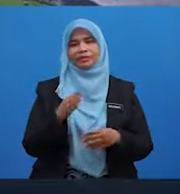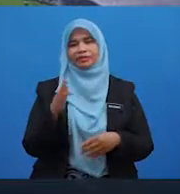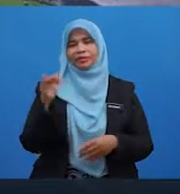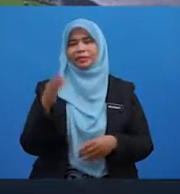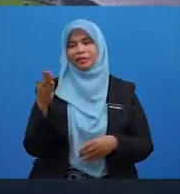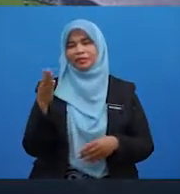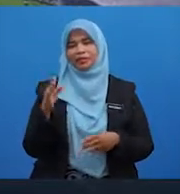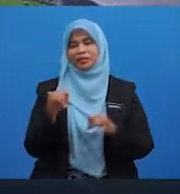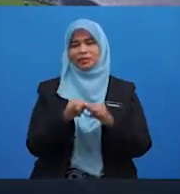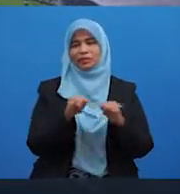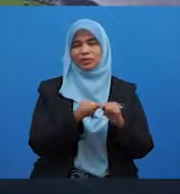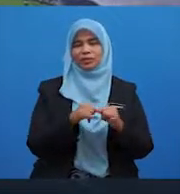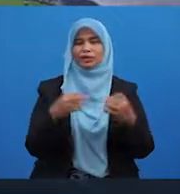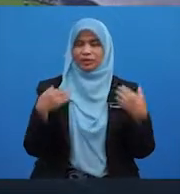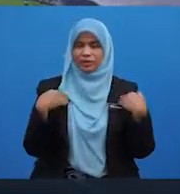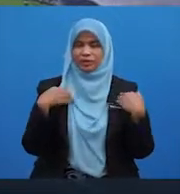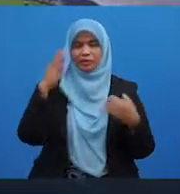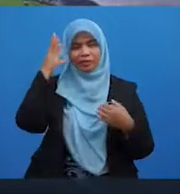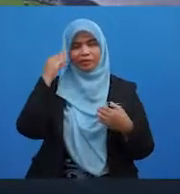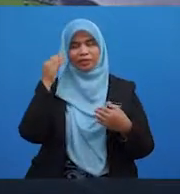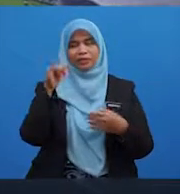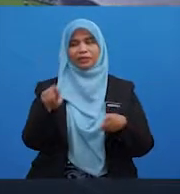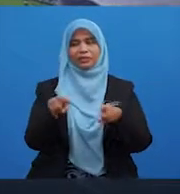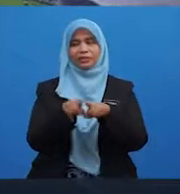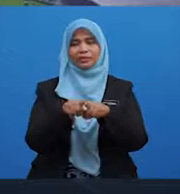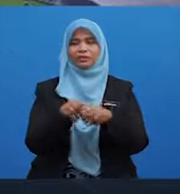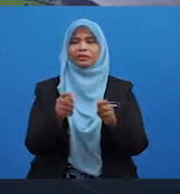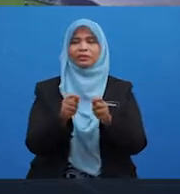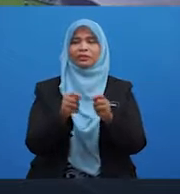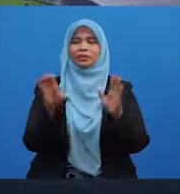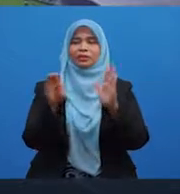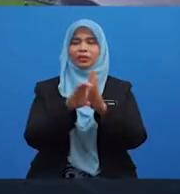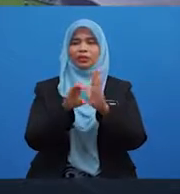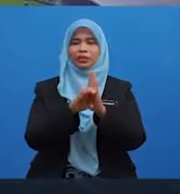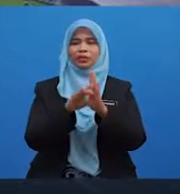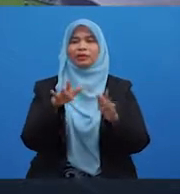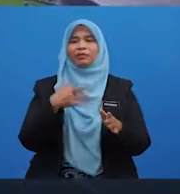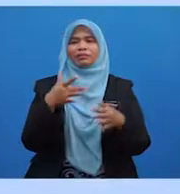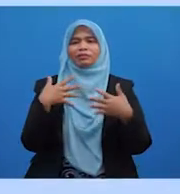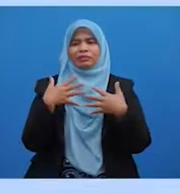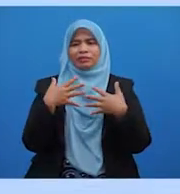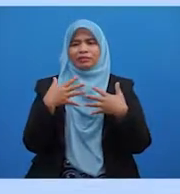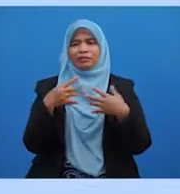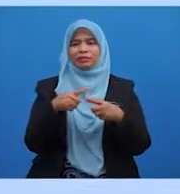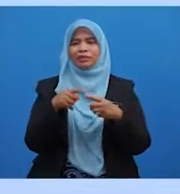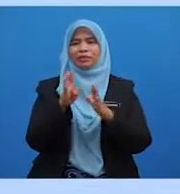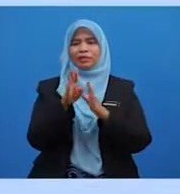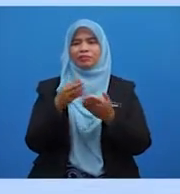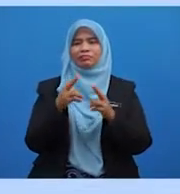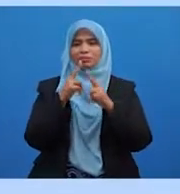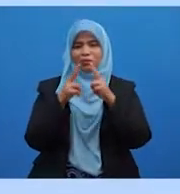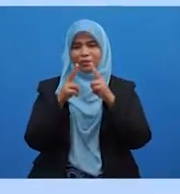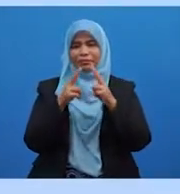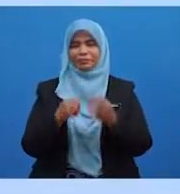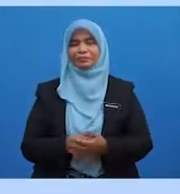pernah menghadapi situasi yang sama. Sebagai contoh, rasa gemetar apabila berucap di khalayak